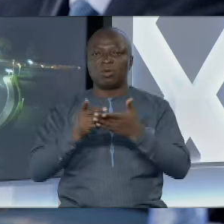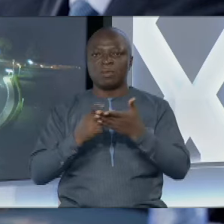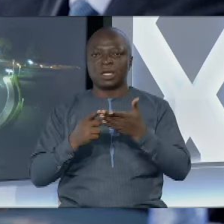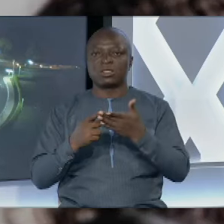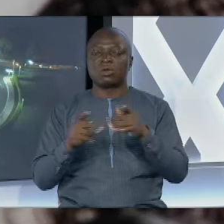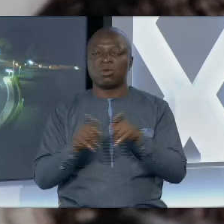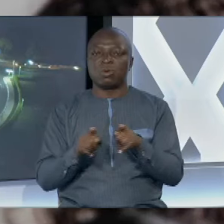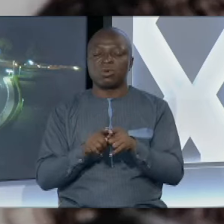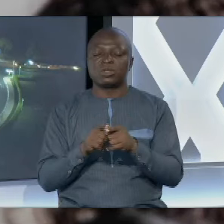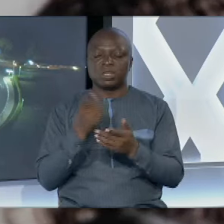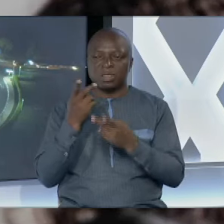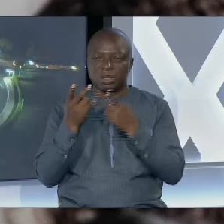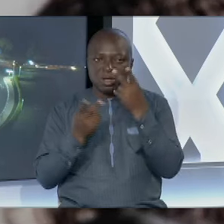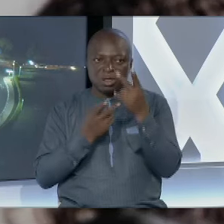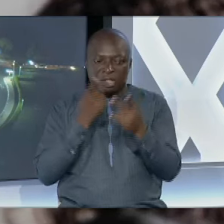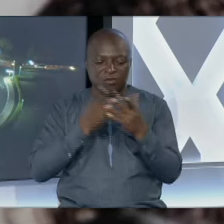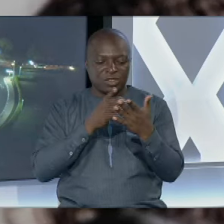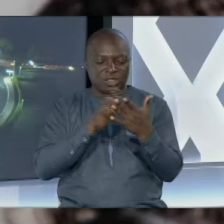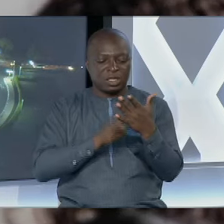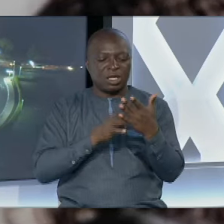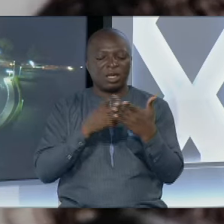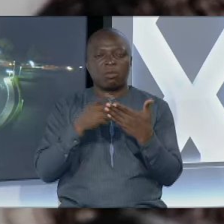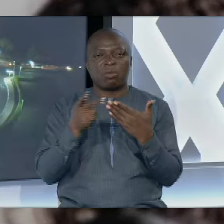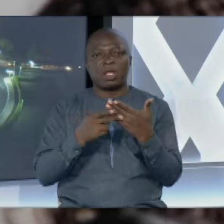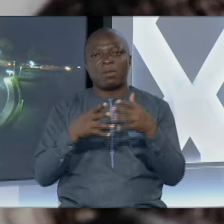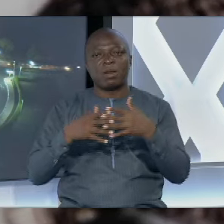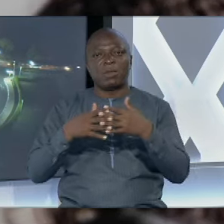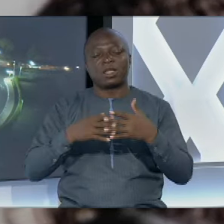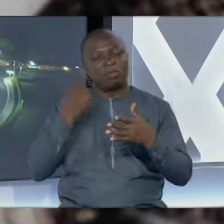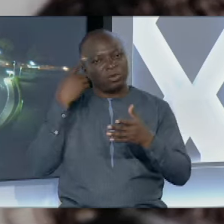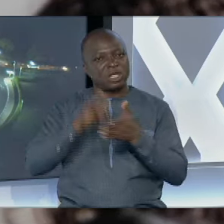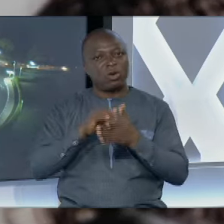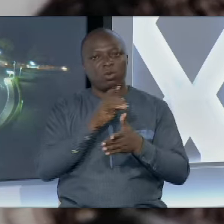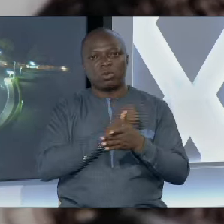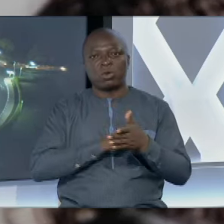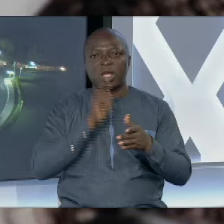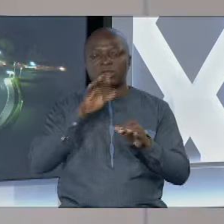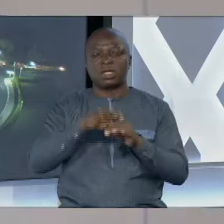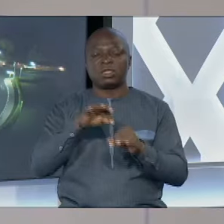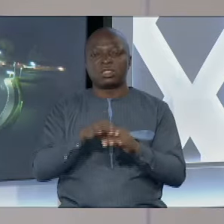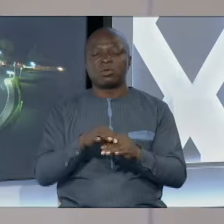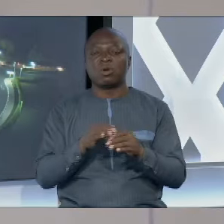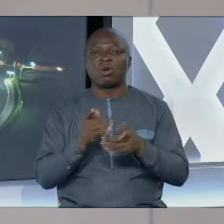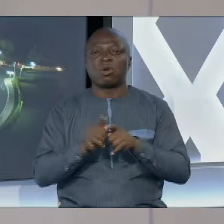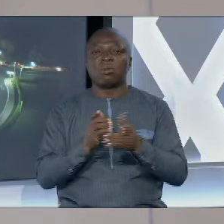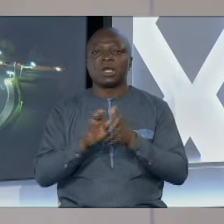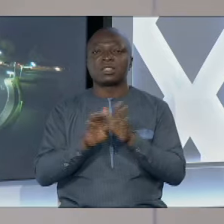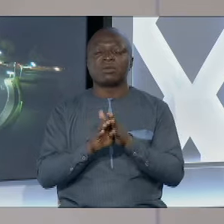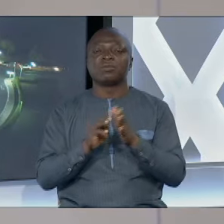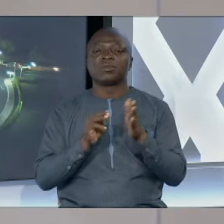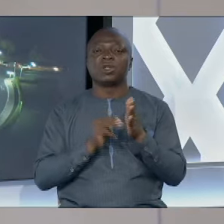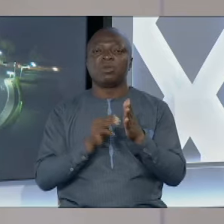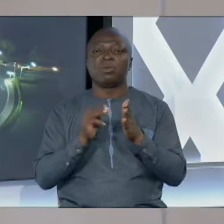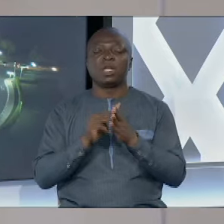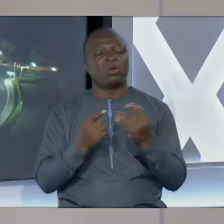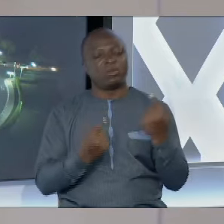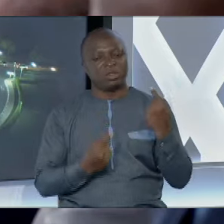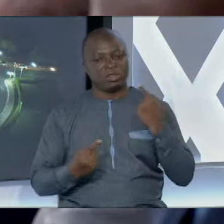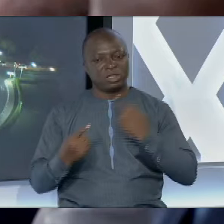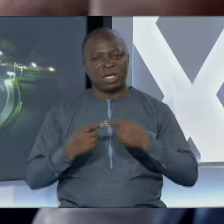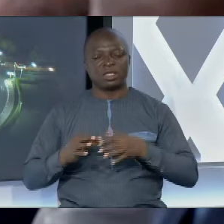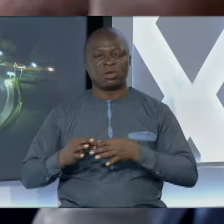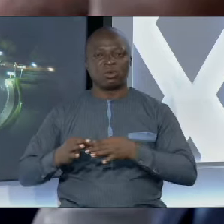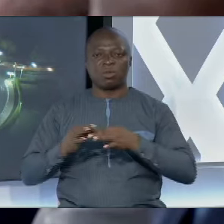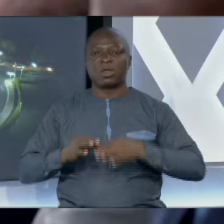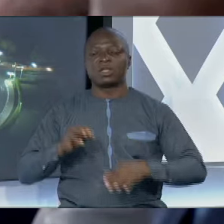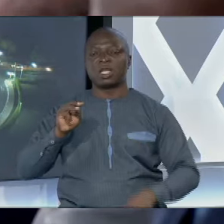ont également revisité les différents programmes américains pour lesquels le Togo est éligible, notamment le Millennium Challenge Corporation,